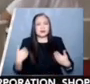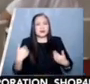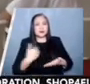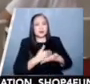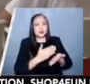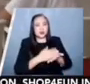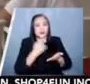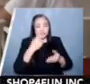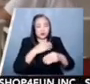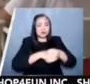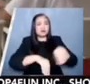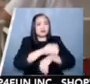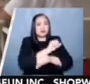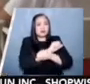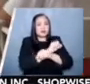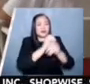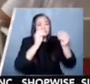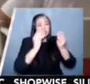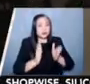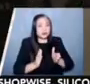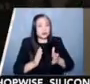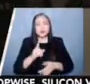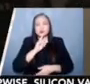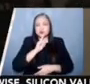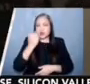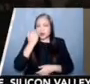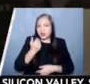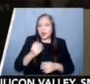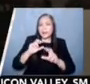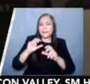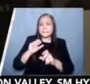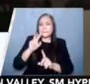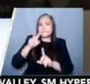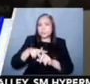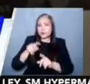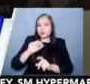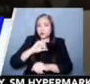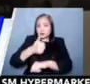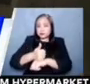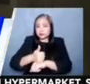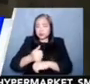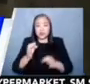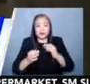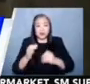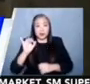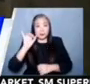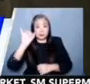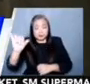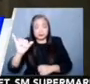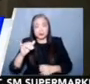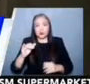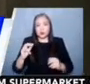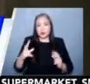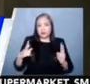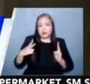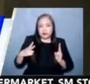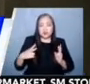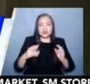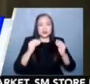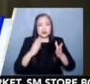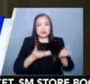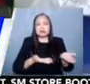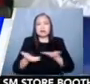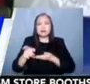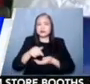teachers problema rin ang appointment kaya kung may absent o leave na guro dinadala ang mga estudyante sa ibang